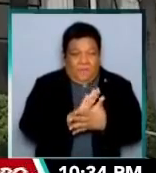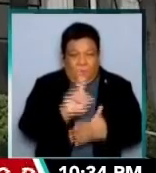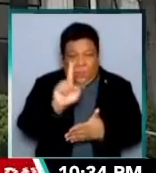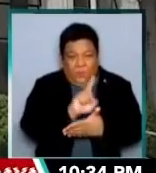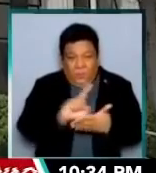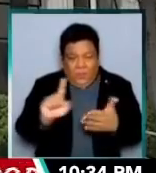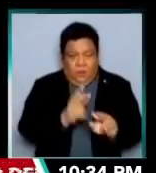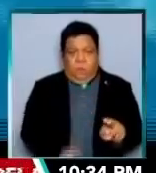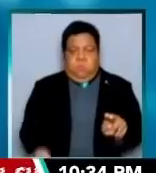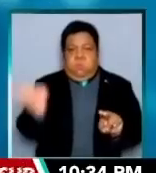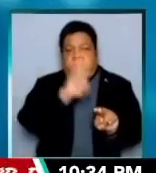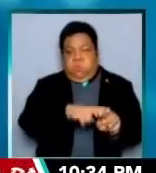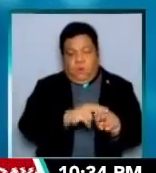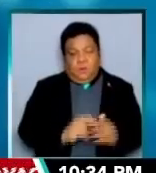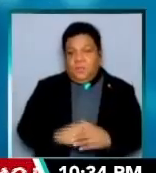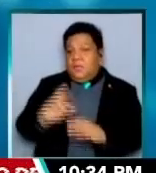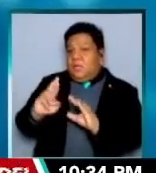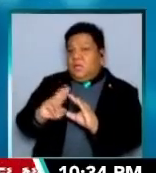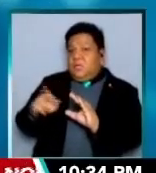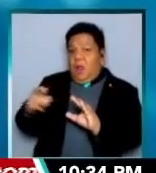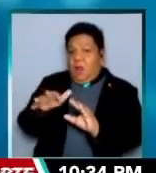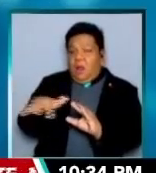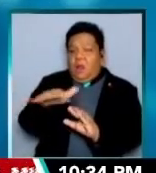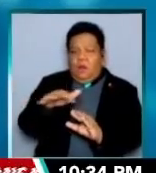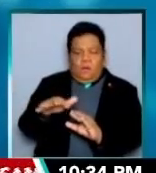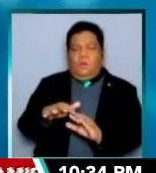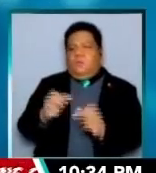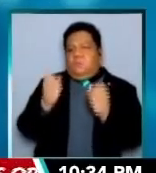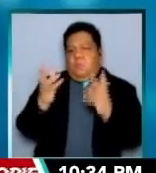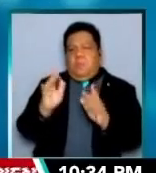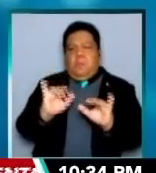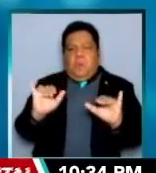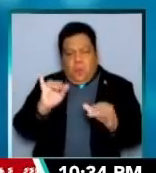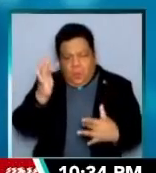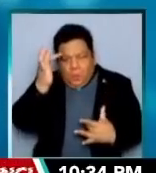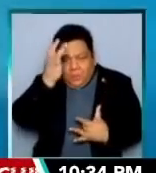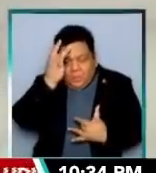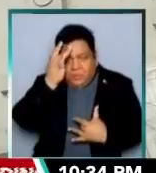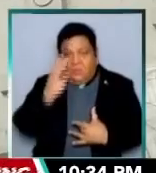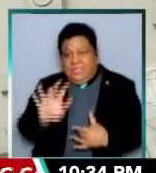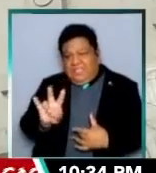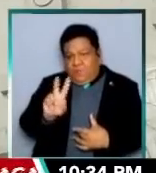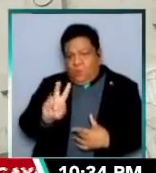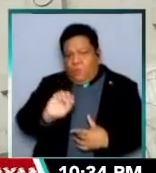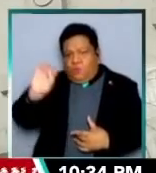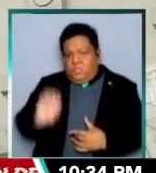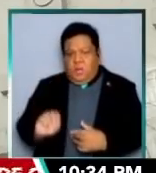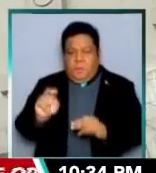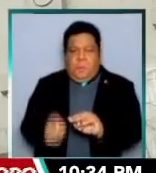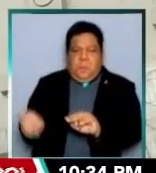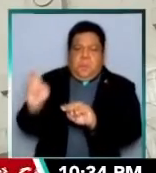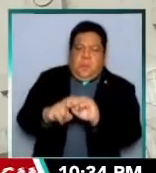rin ang aktibong kaso. Lagpas 742% ang itinaas ng kanilang new COVID cases. Sa Bulacan naman,